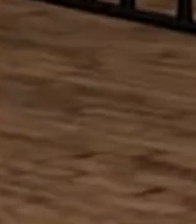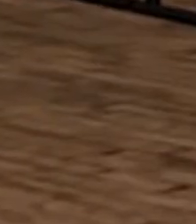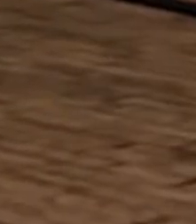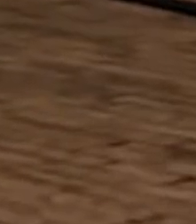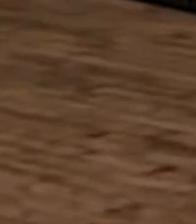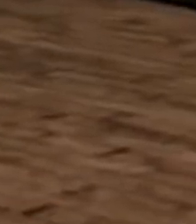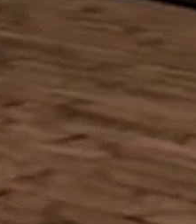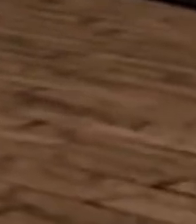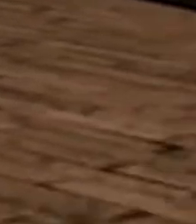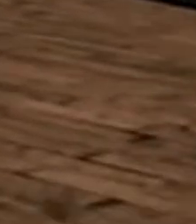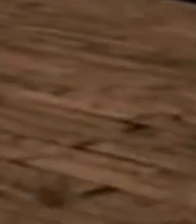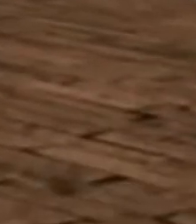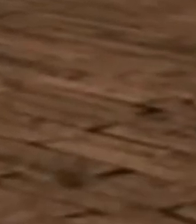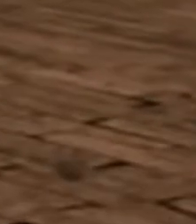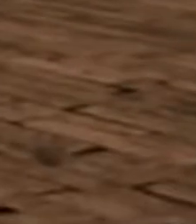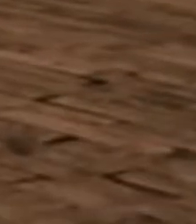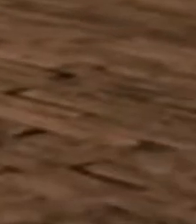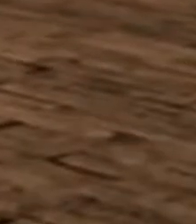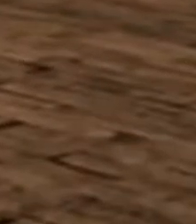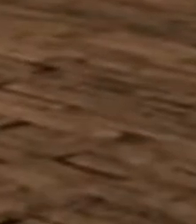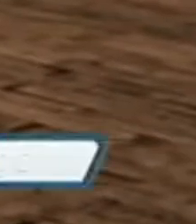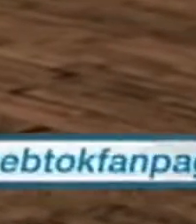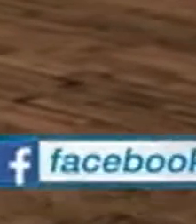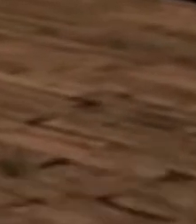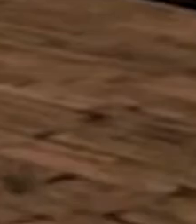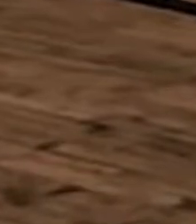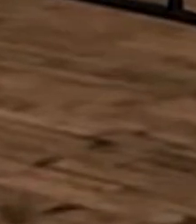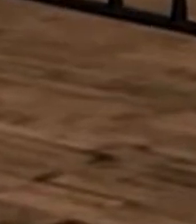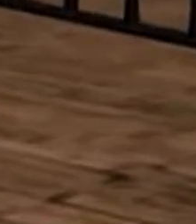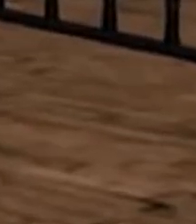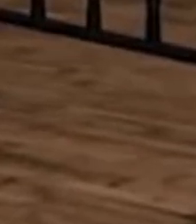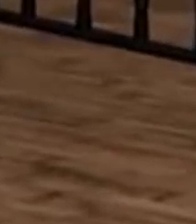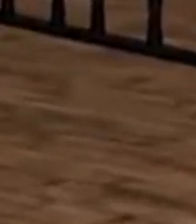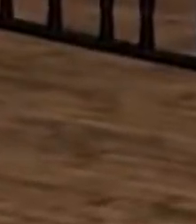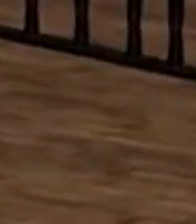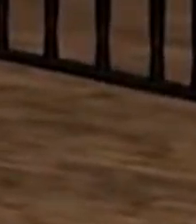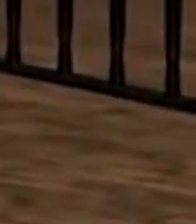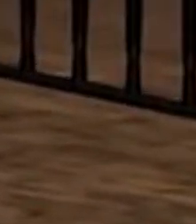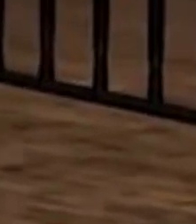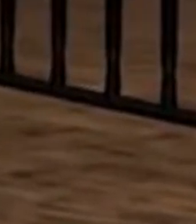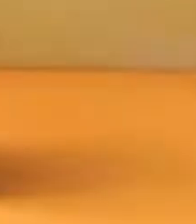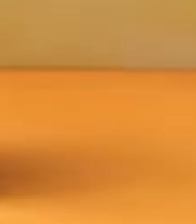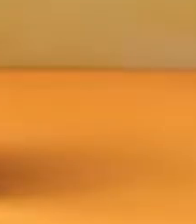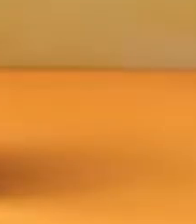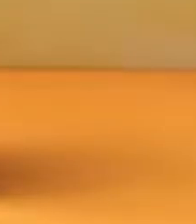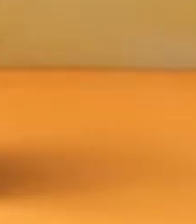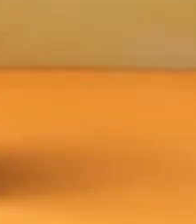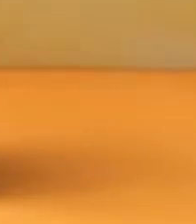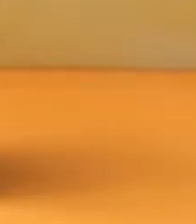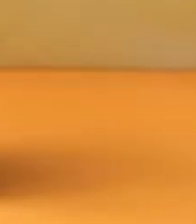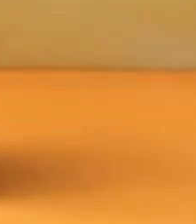รองจับใจไม่เยอะไปค่ะเป็นคนที่สงสัยจุกจิกเกินไปขอโทษด้วยนะ